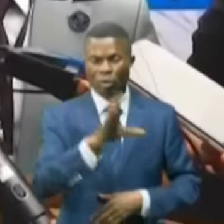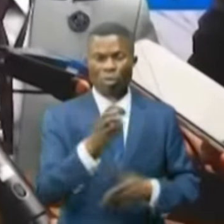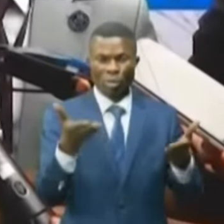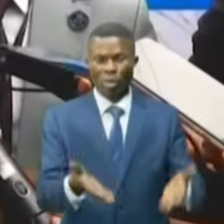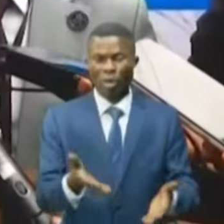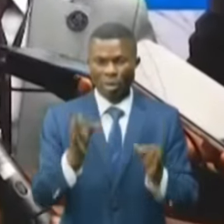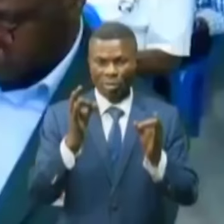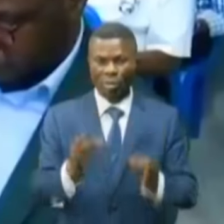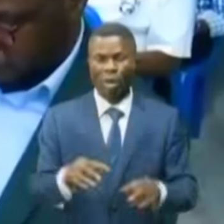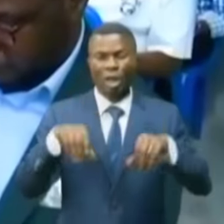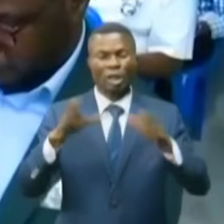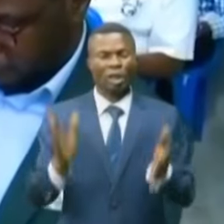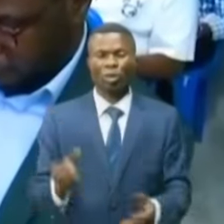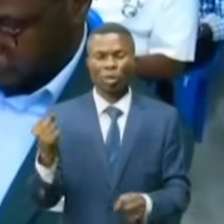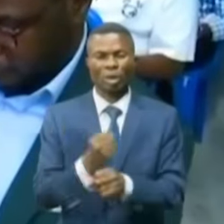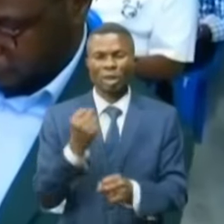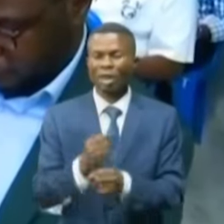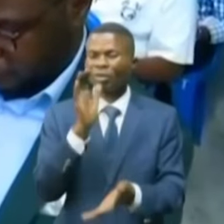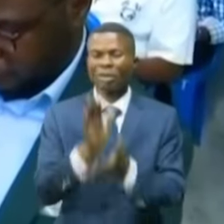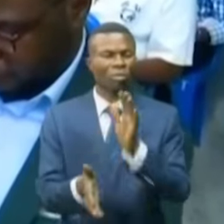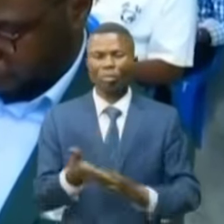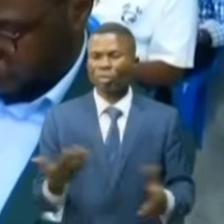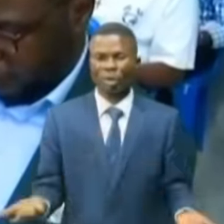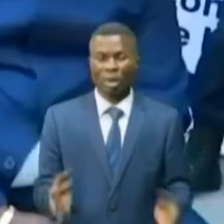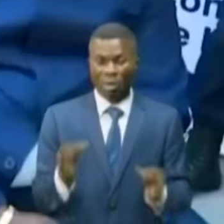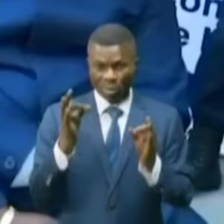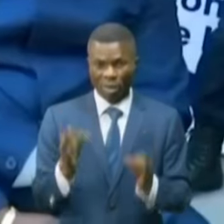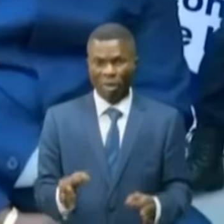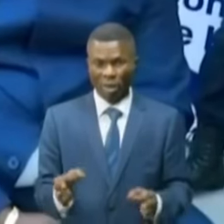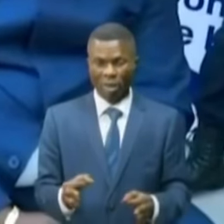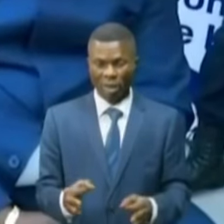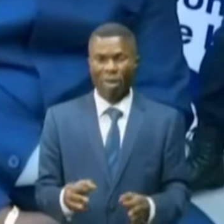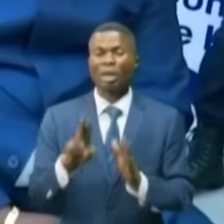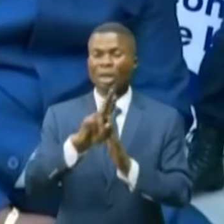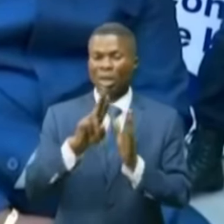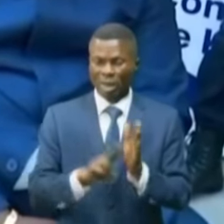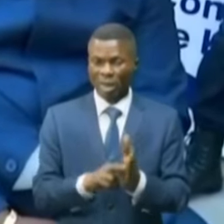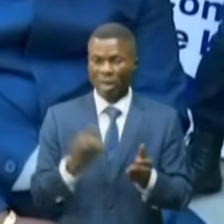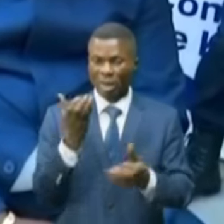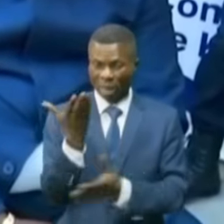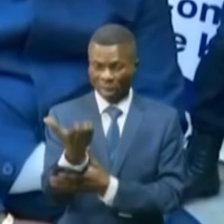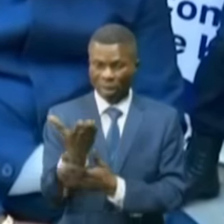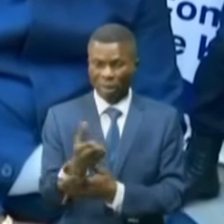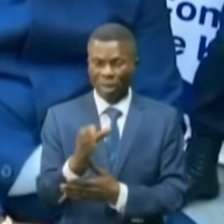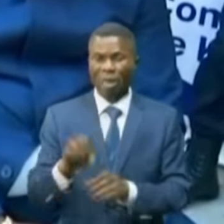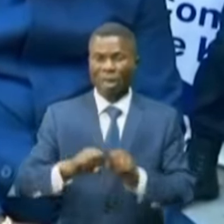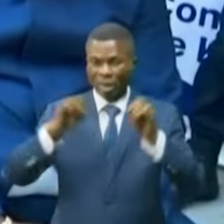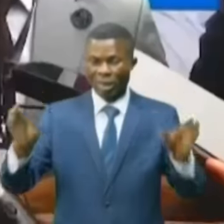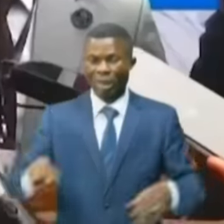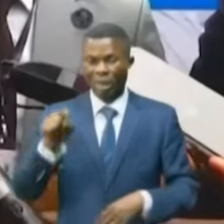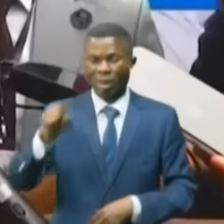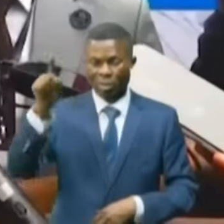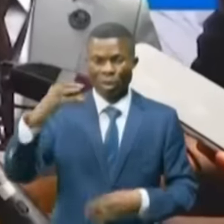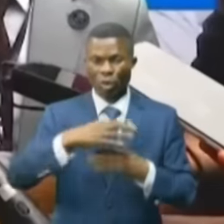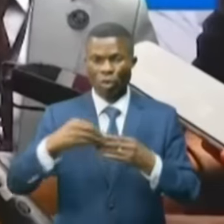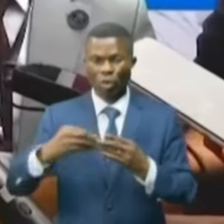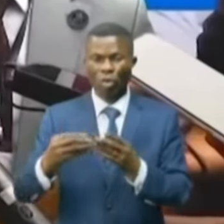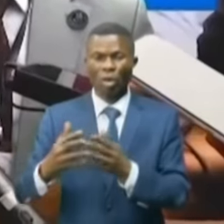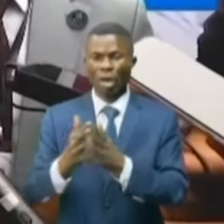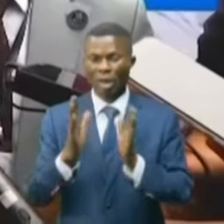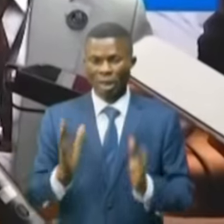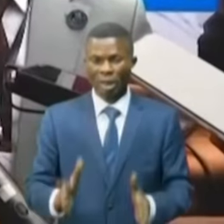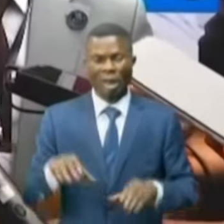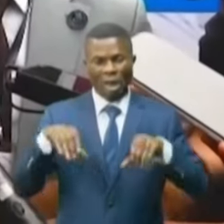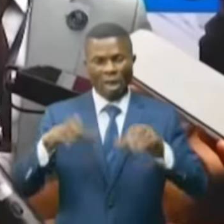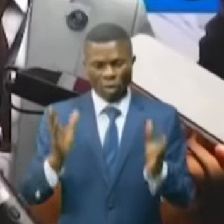a plus de Congolais qui sont dans les banques. Or, la réglementation exige 50 millions de dollars. Je pense que les